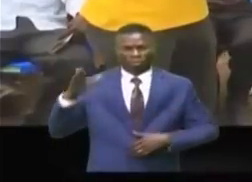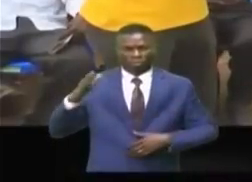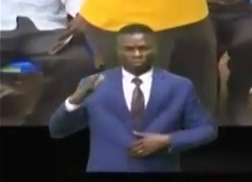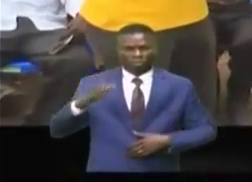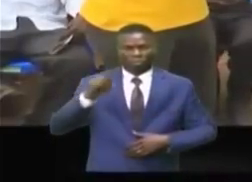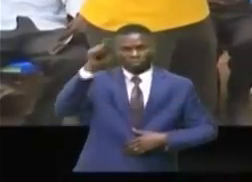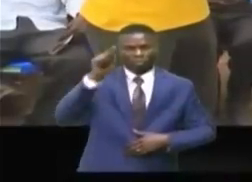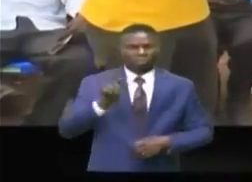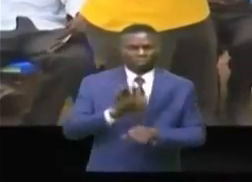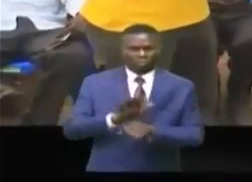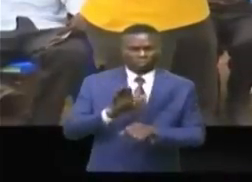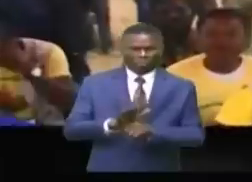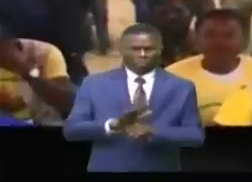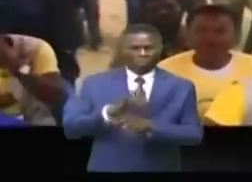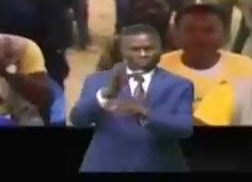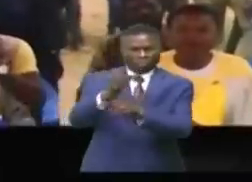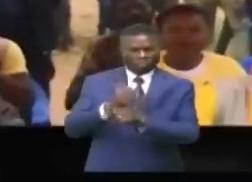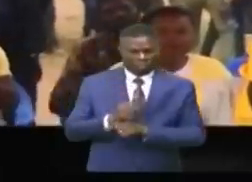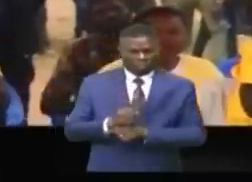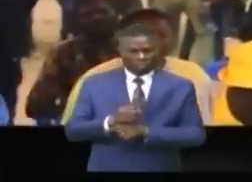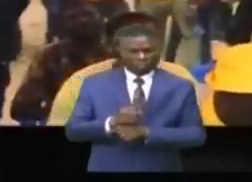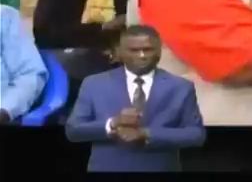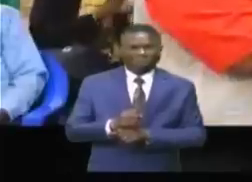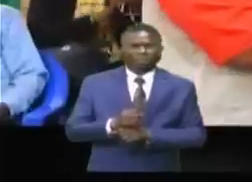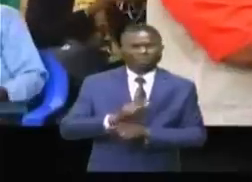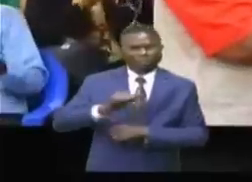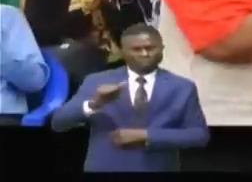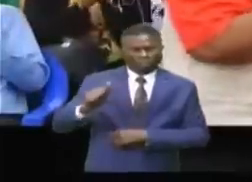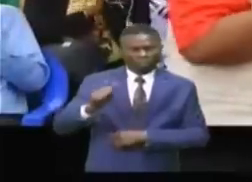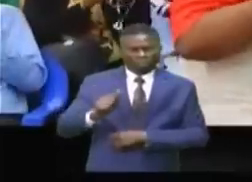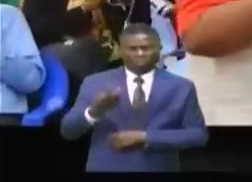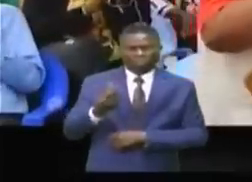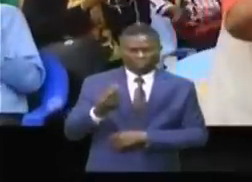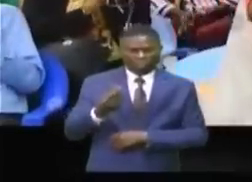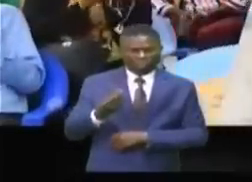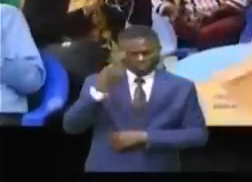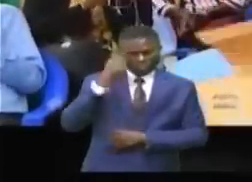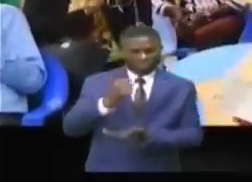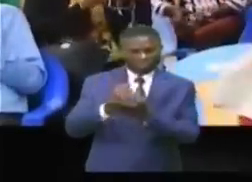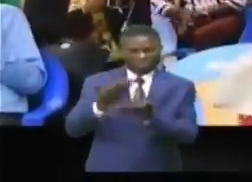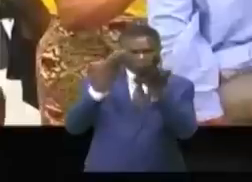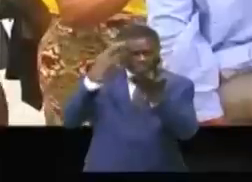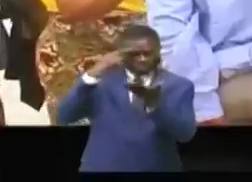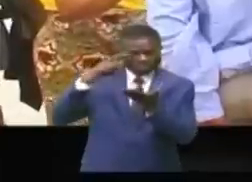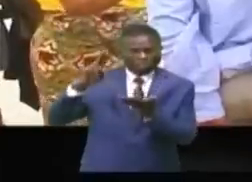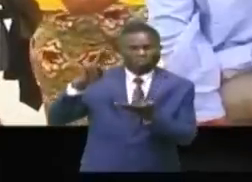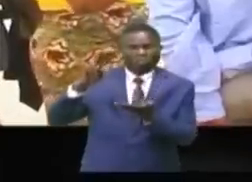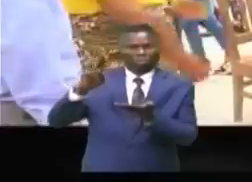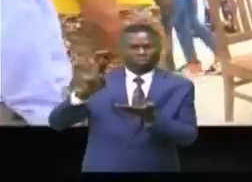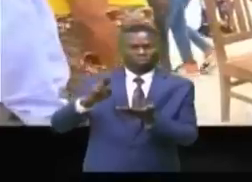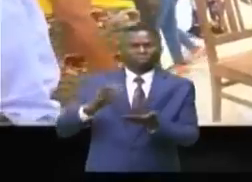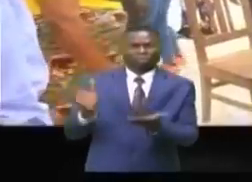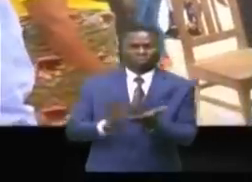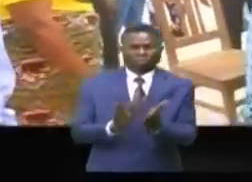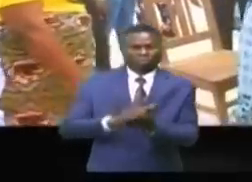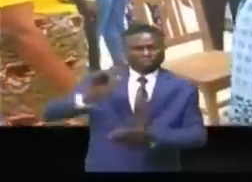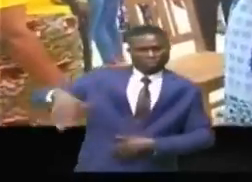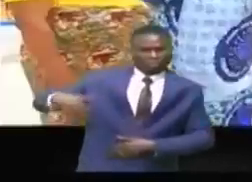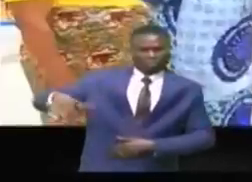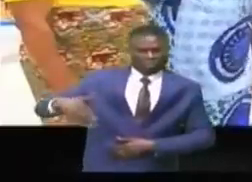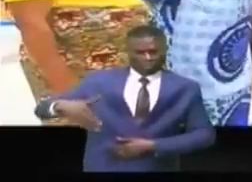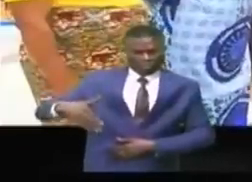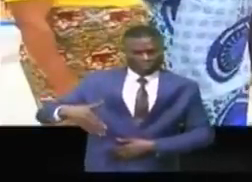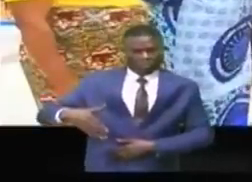brillé ont reçu de ses mains des bourses d'études, des écoles, des coupes et coutures n'ont pas